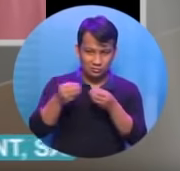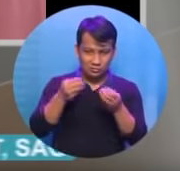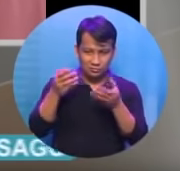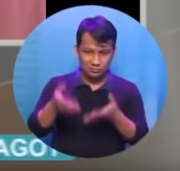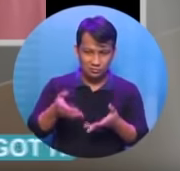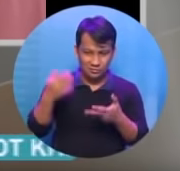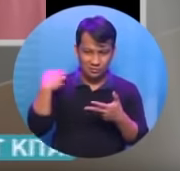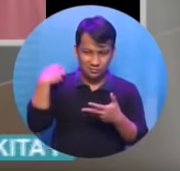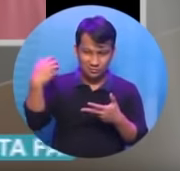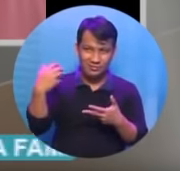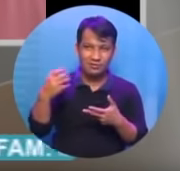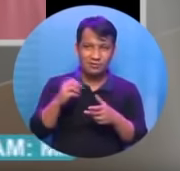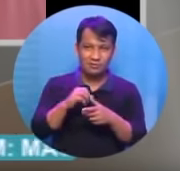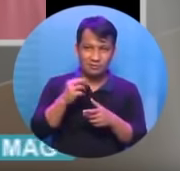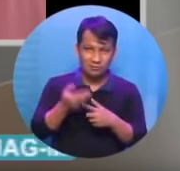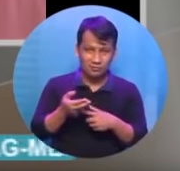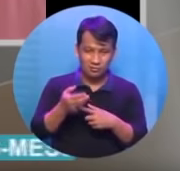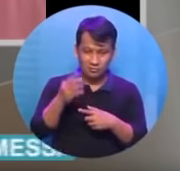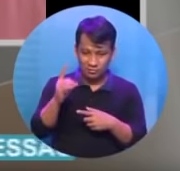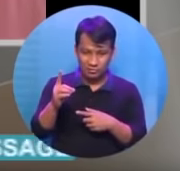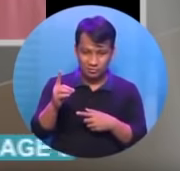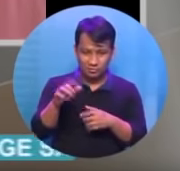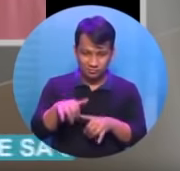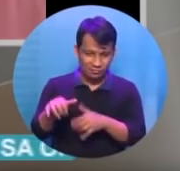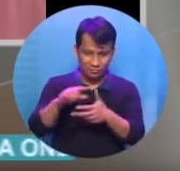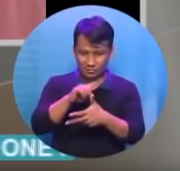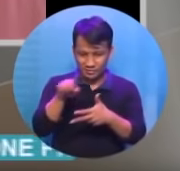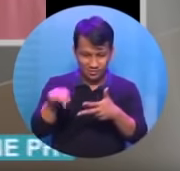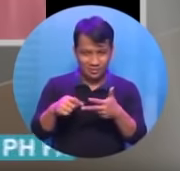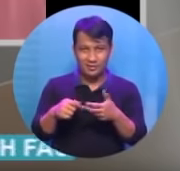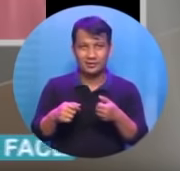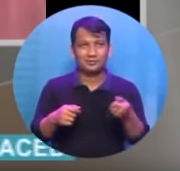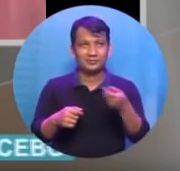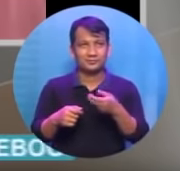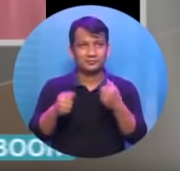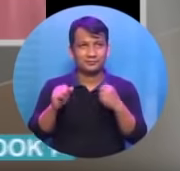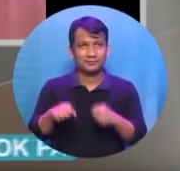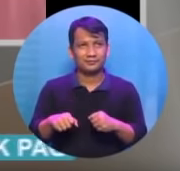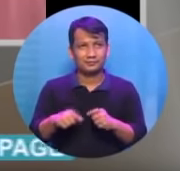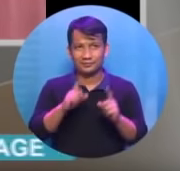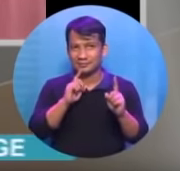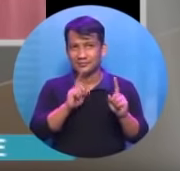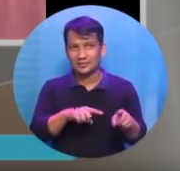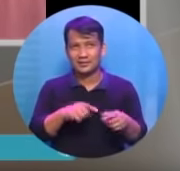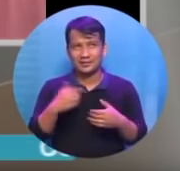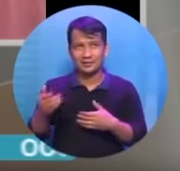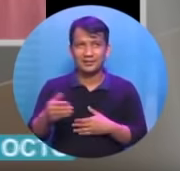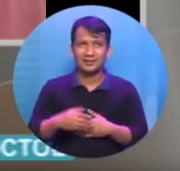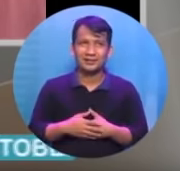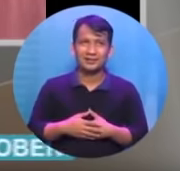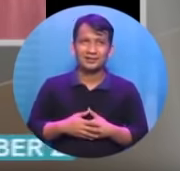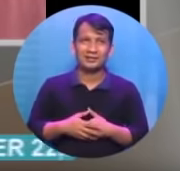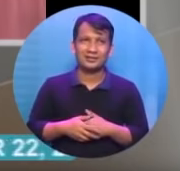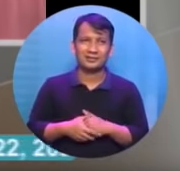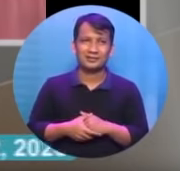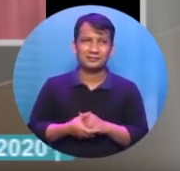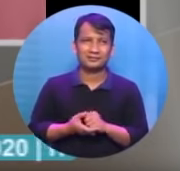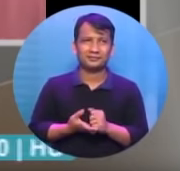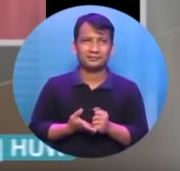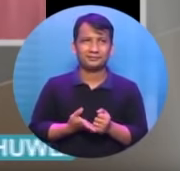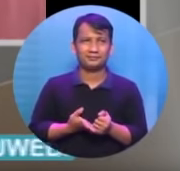amo? Or D, all of the above? Diba, sinagot ko na yung mga katanungan ninyo.